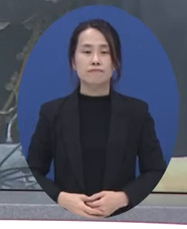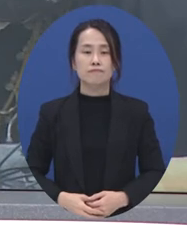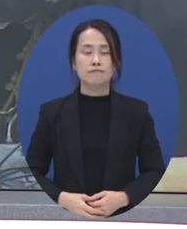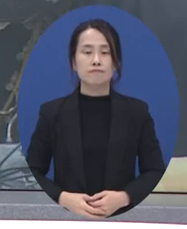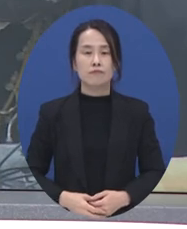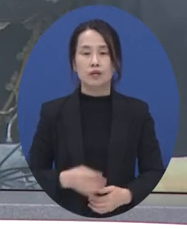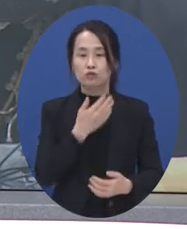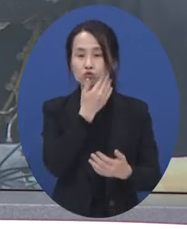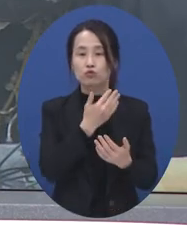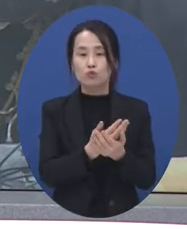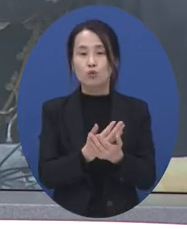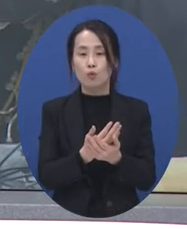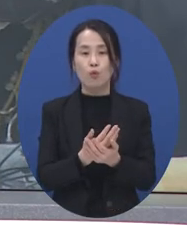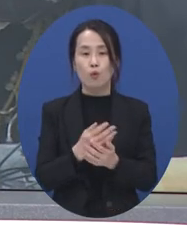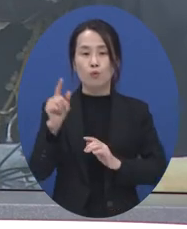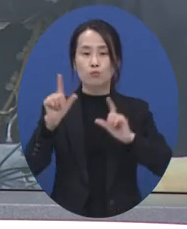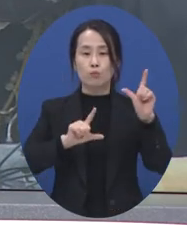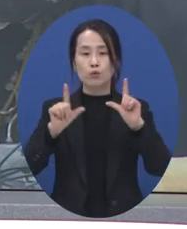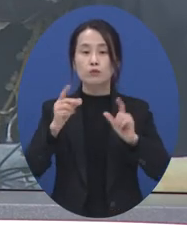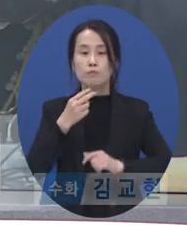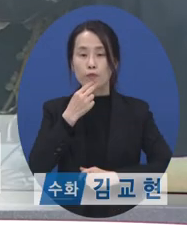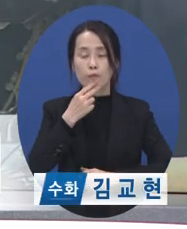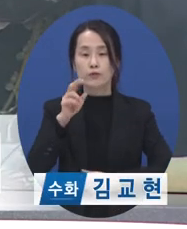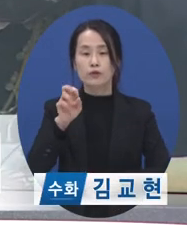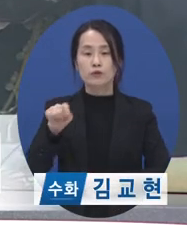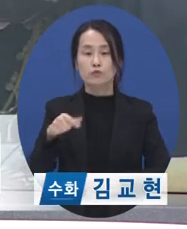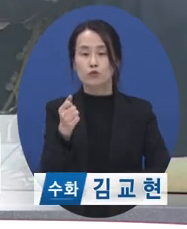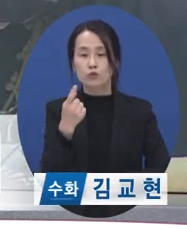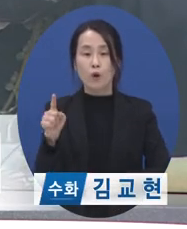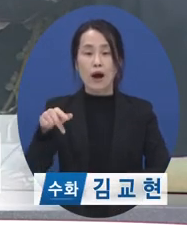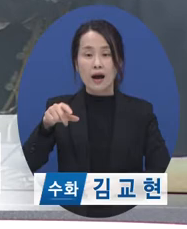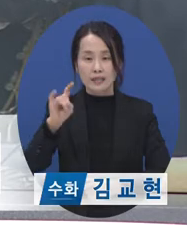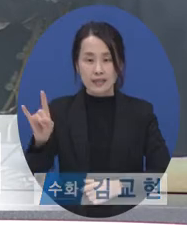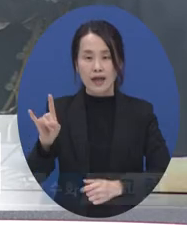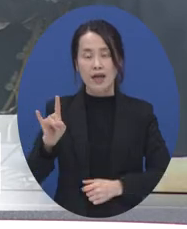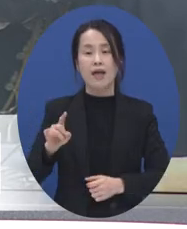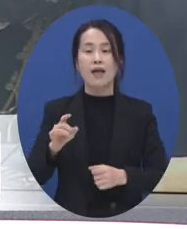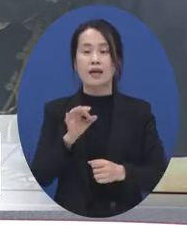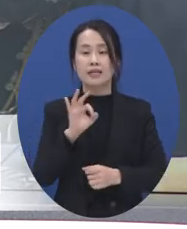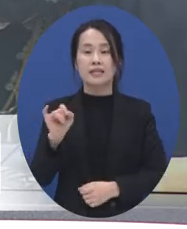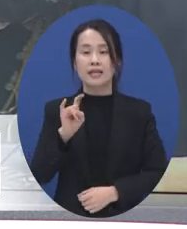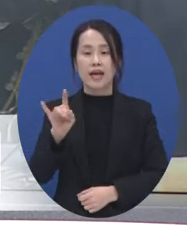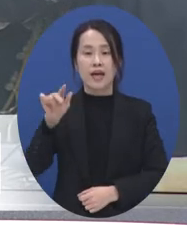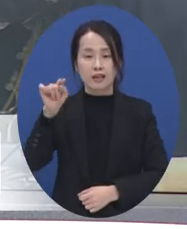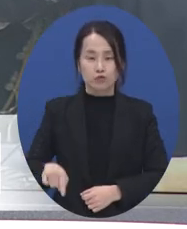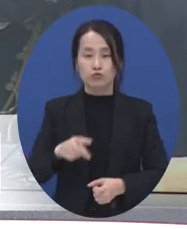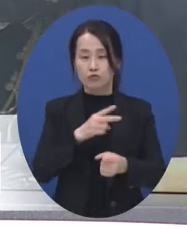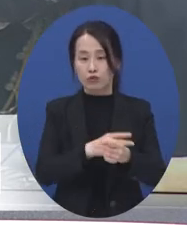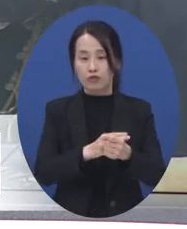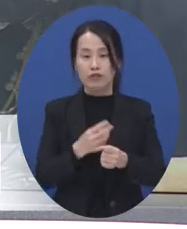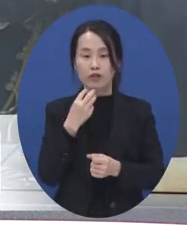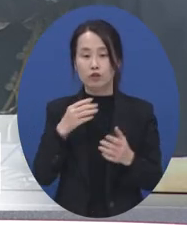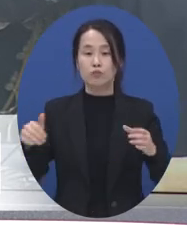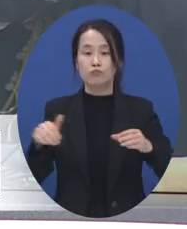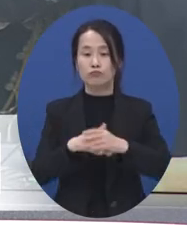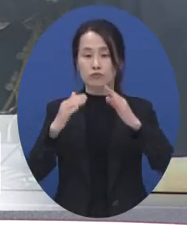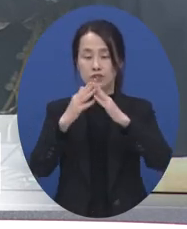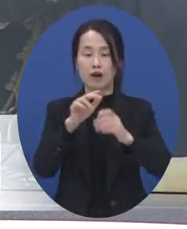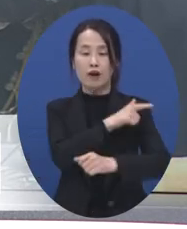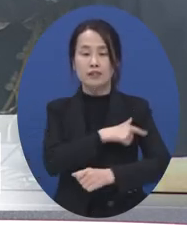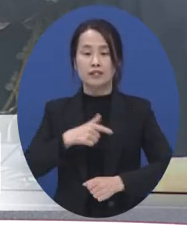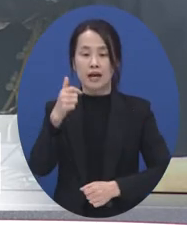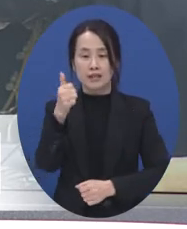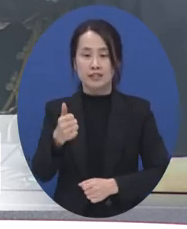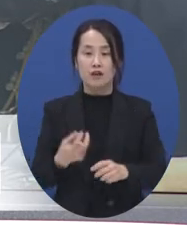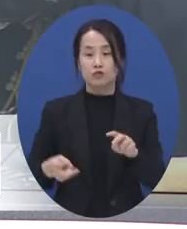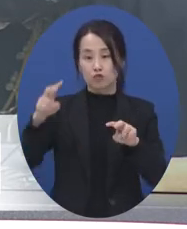중요 무형 문화재 20 예능보유자 이니 해주 선생이 경기도 문화의 전당 2 사장으로 취임했습니다 최